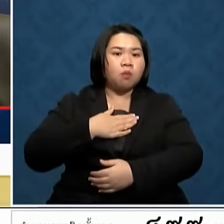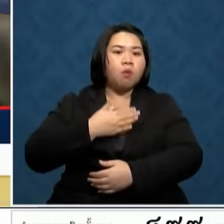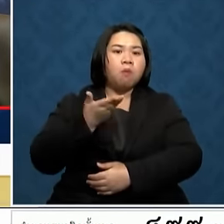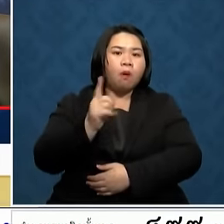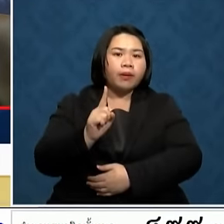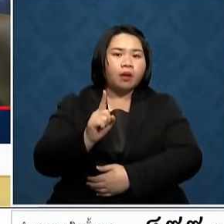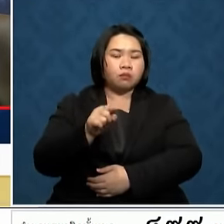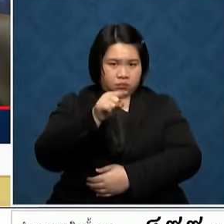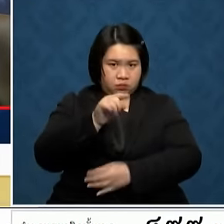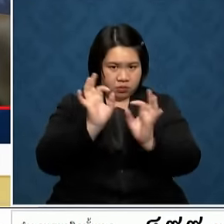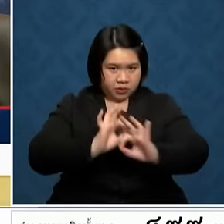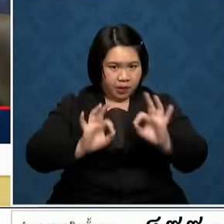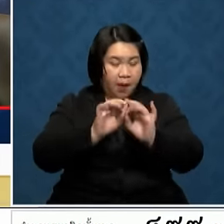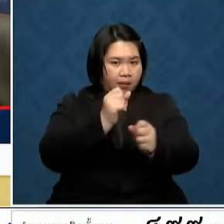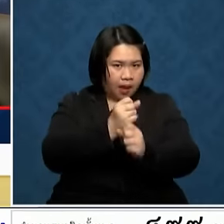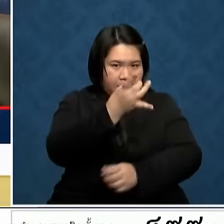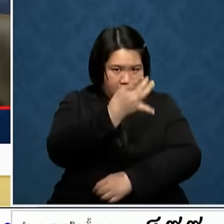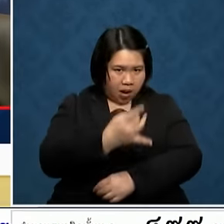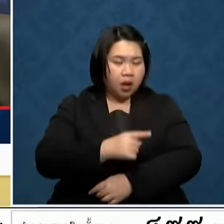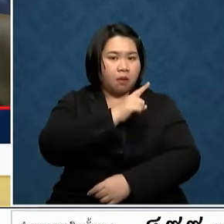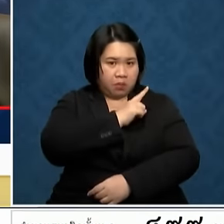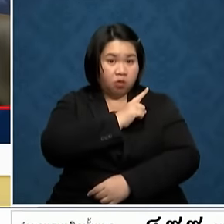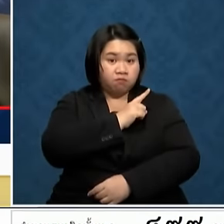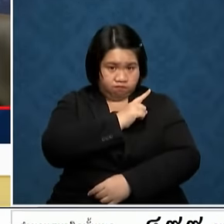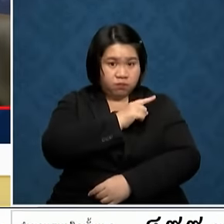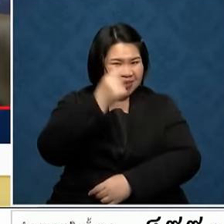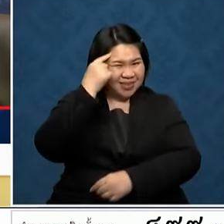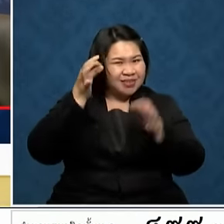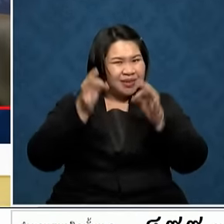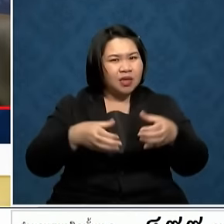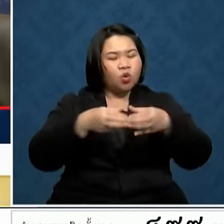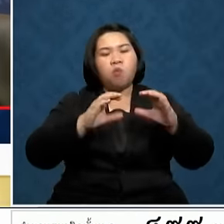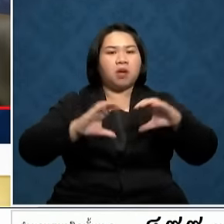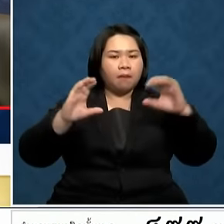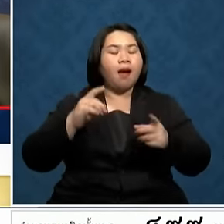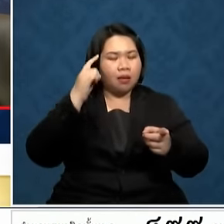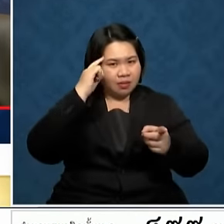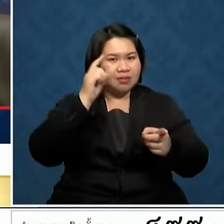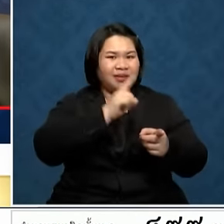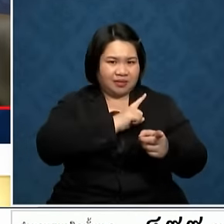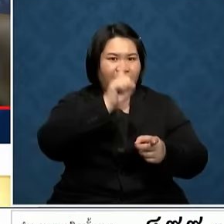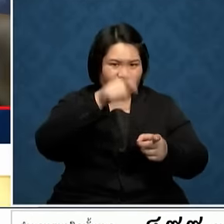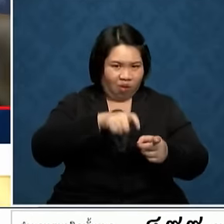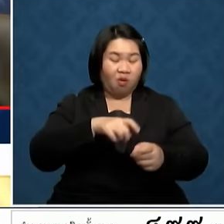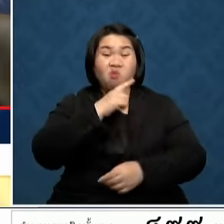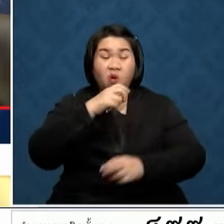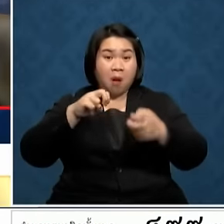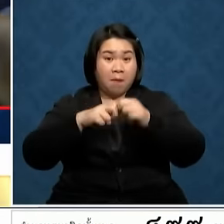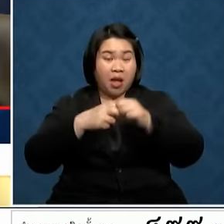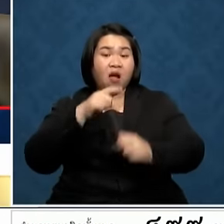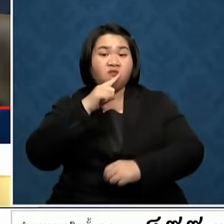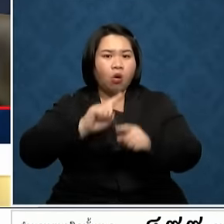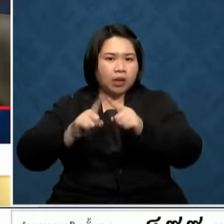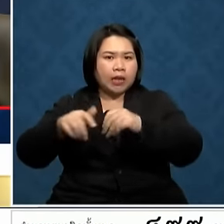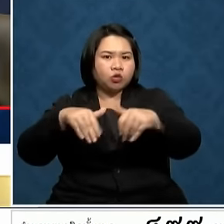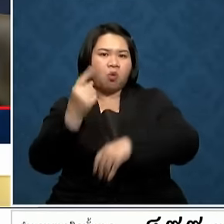ให้ท่านพร้อมรัพิชชอบกับผลรทจะเกิดขึ้นจากการตัดสนใจของท่านและพ้มน้มรับคำพี่ภาคสาจากพี่น